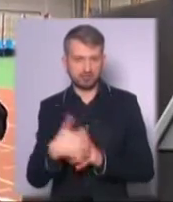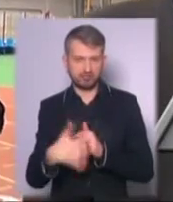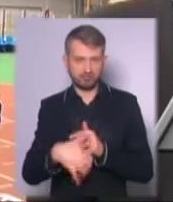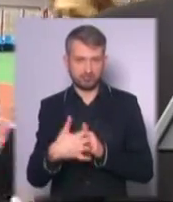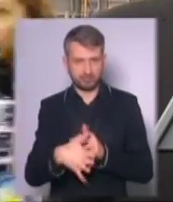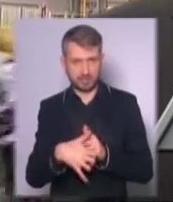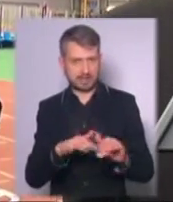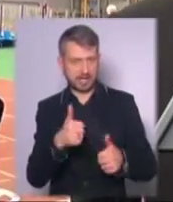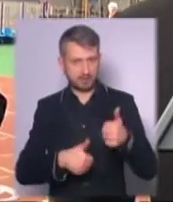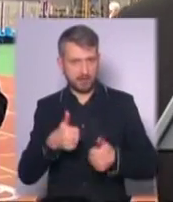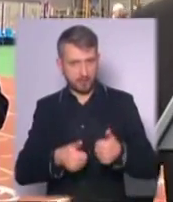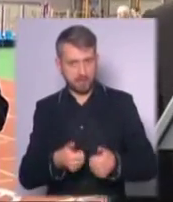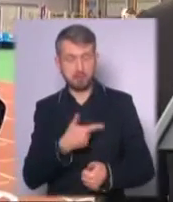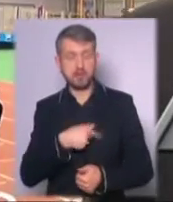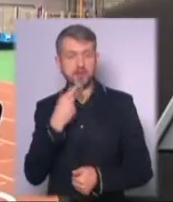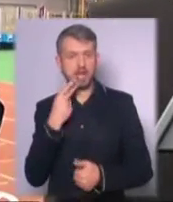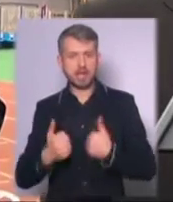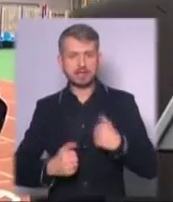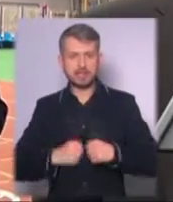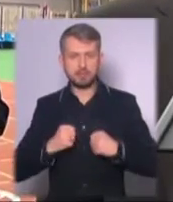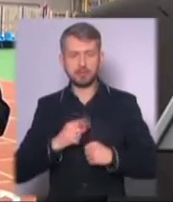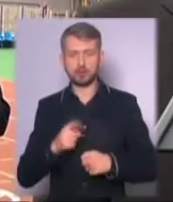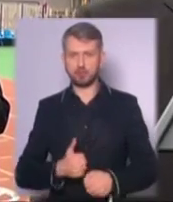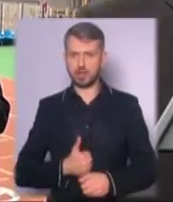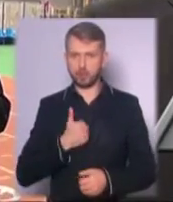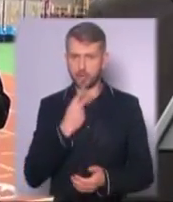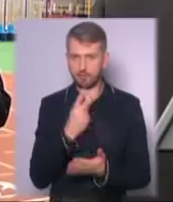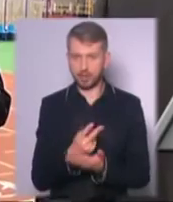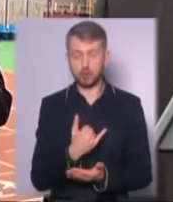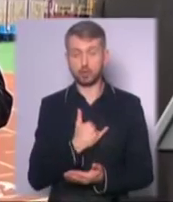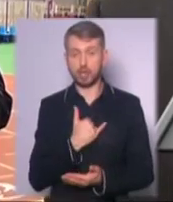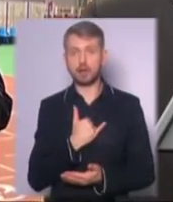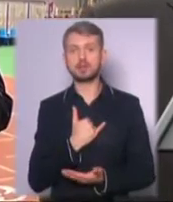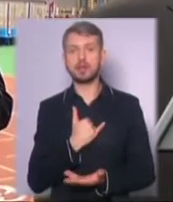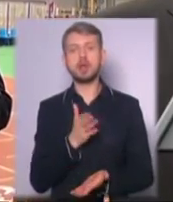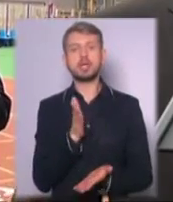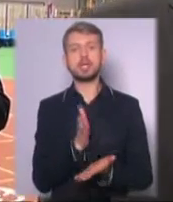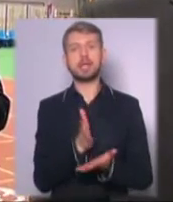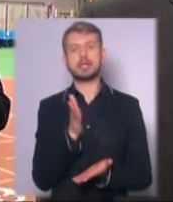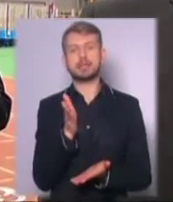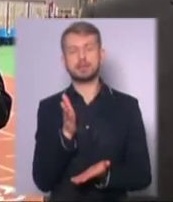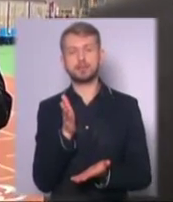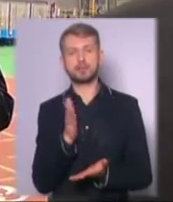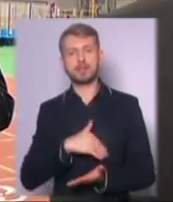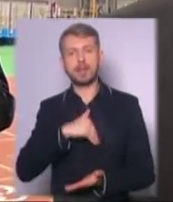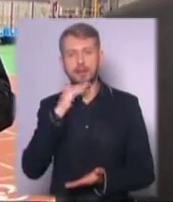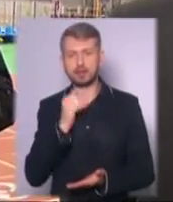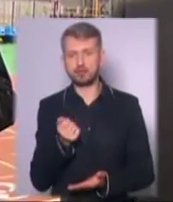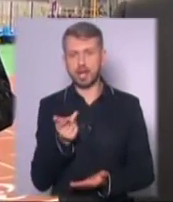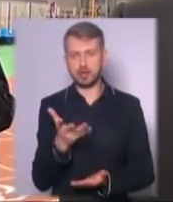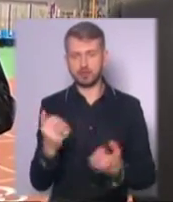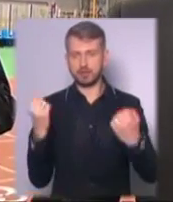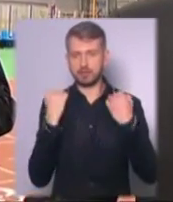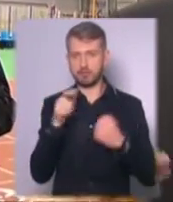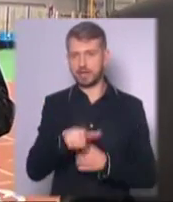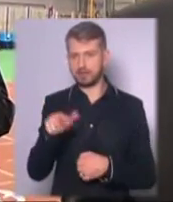соревнованнями. Мы всегда стремимся к тому, чтобы достойно выглядеть. У нас есть достаточное количество